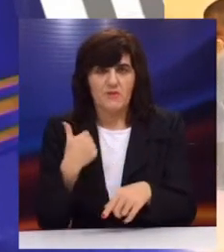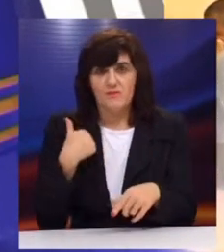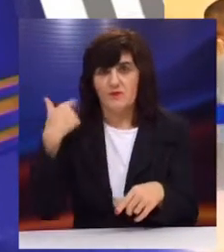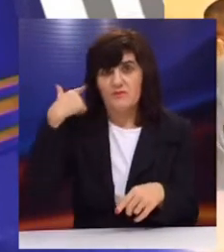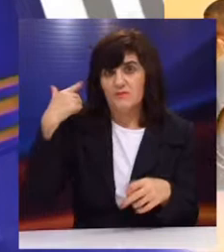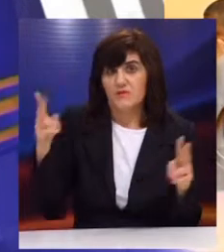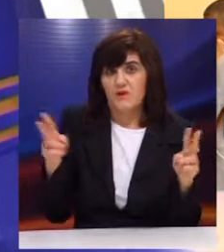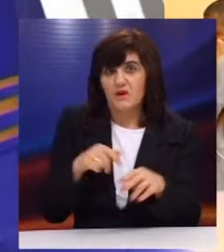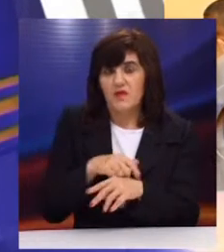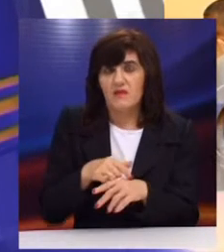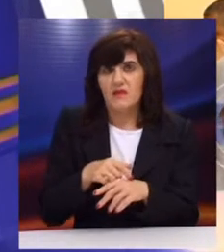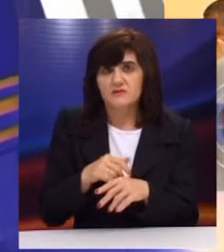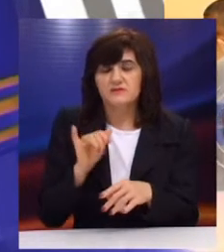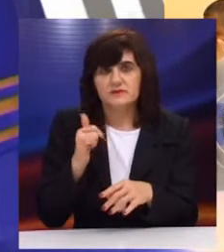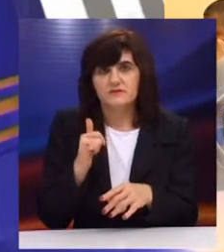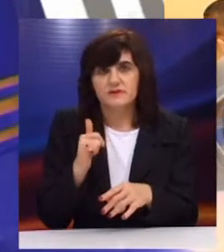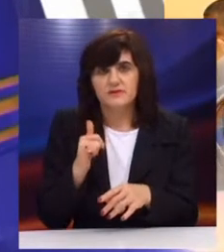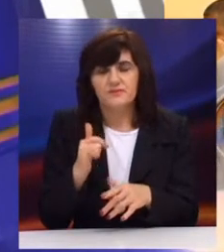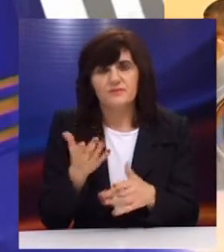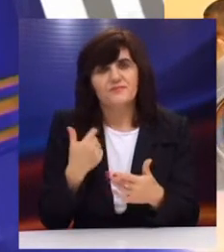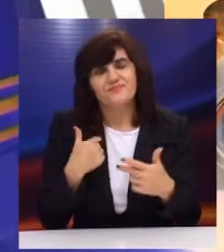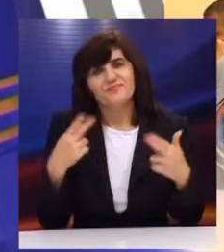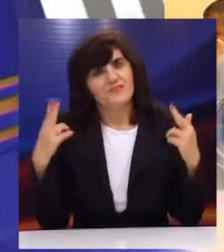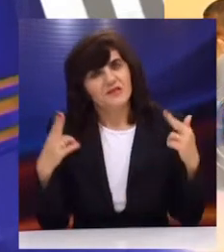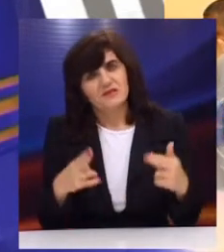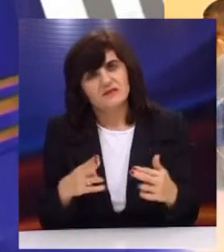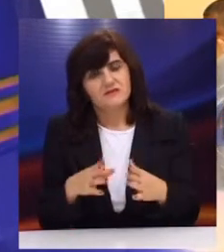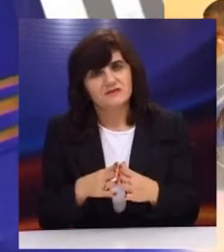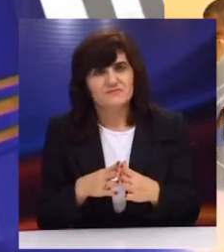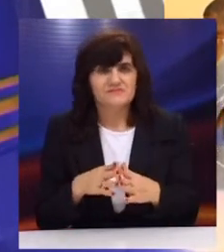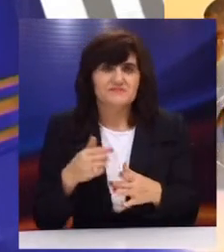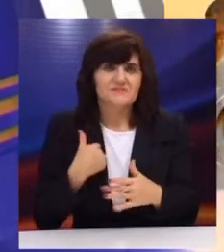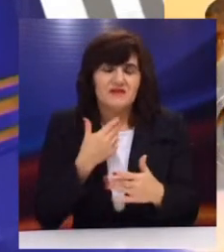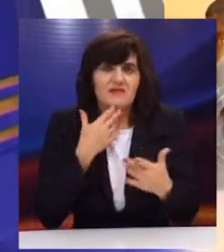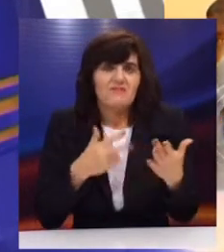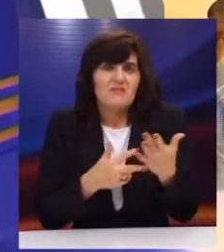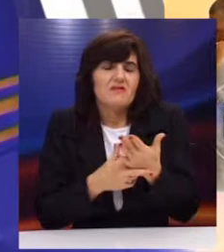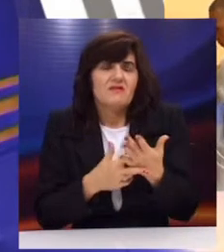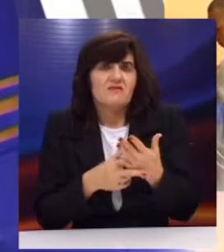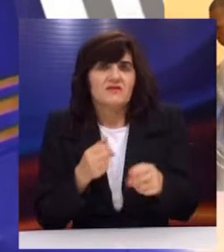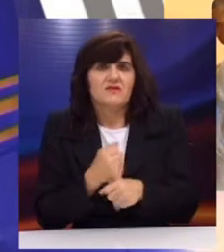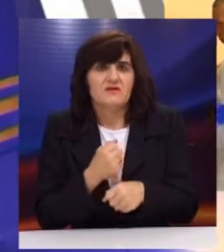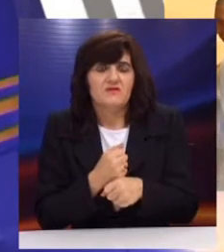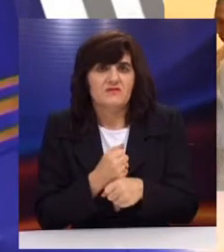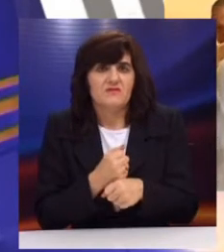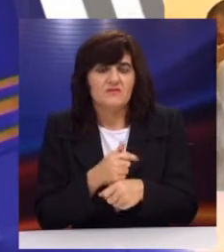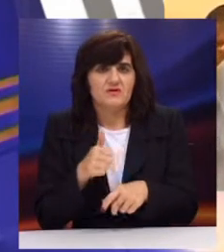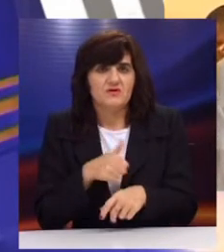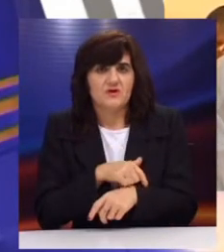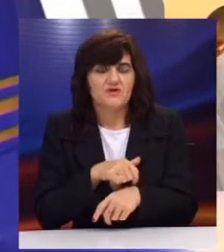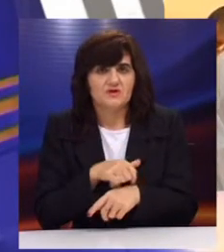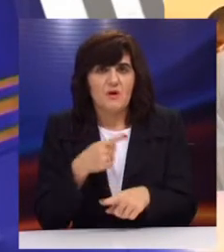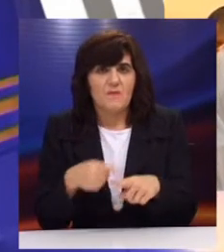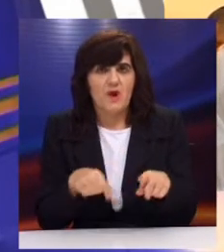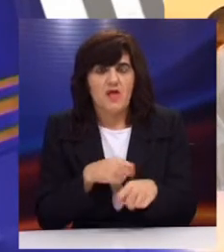normalno odgovara nam, ali u suštini, da budem iskrena, ne stignemo mi ništa da odradimo na tom času od